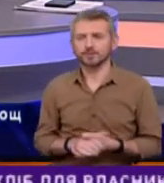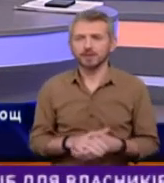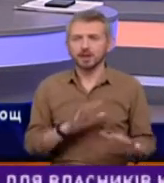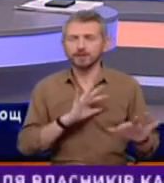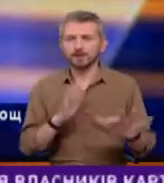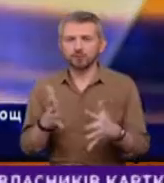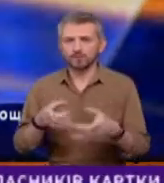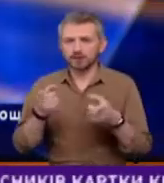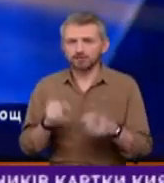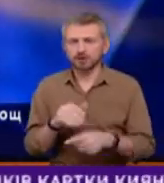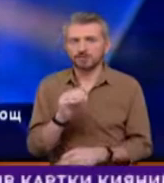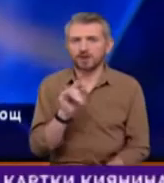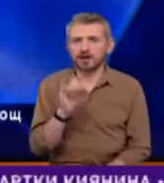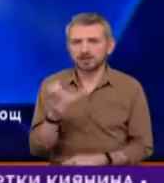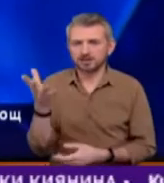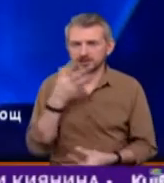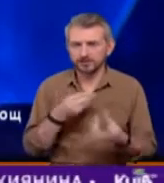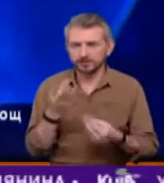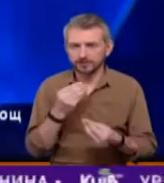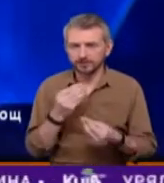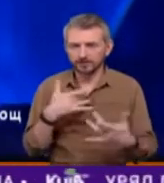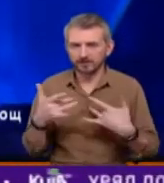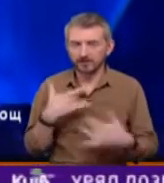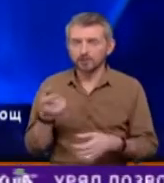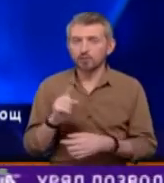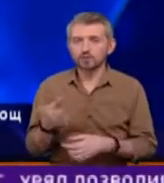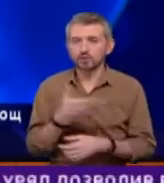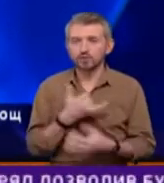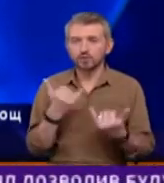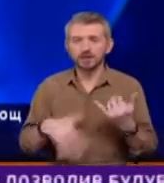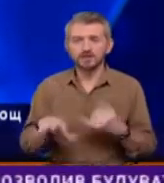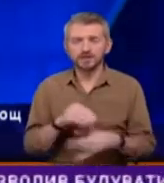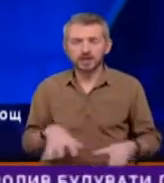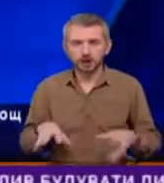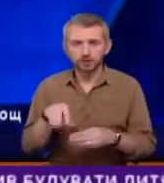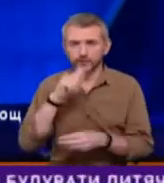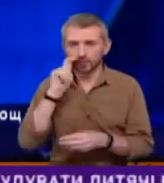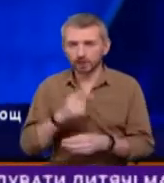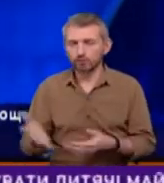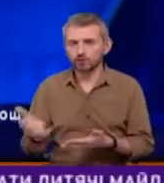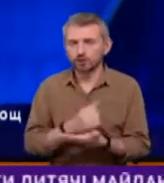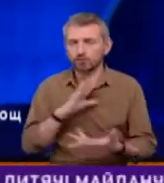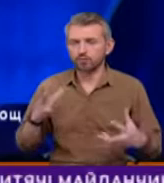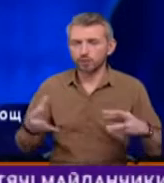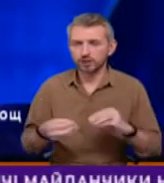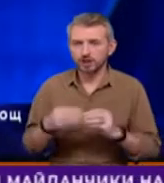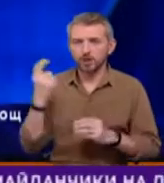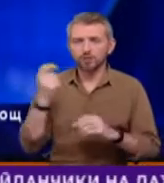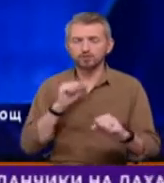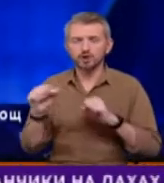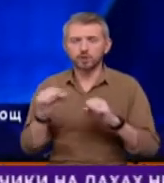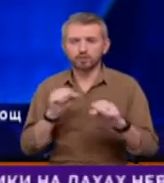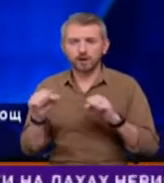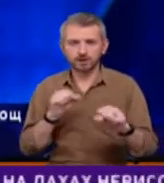Відбувся на справжній фарс. Фарс в тому, що ми сьогодні всі разом, всією Україною пожинаємо плоди господарювання